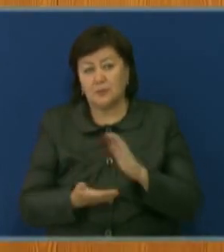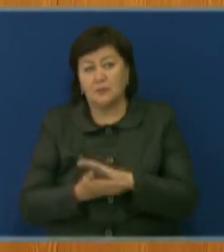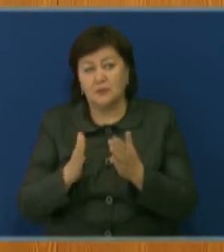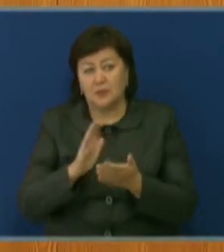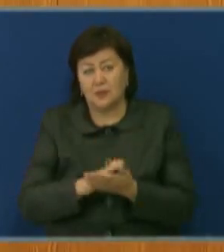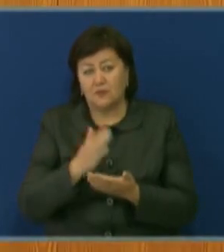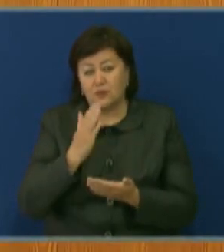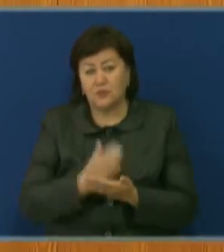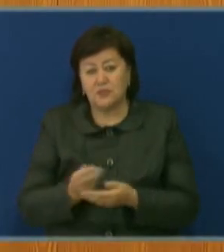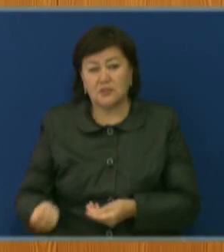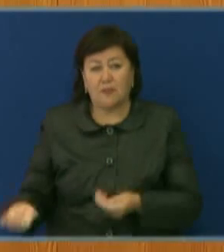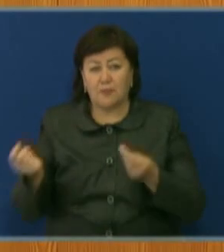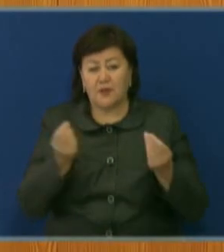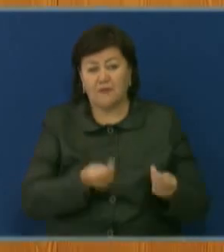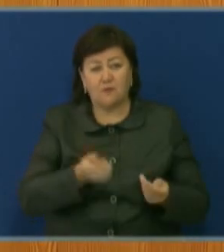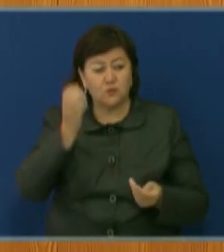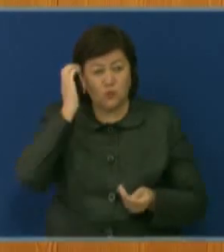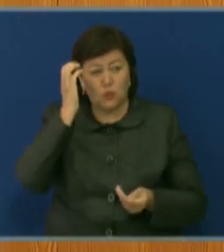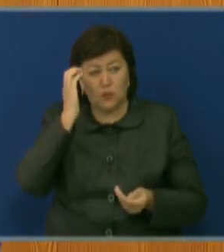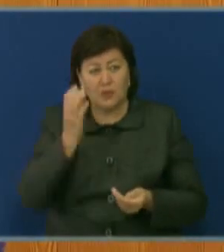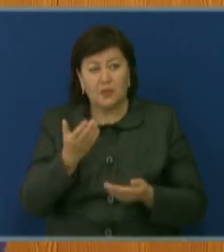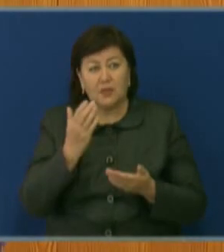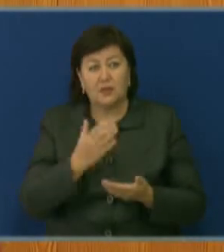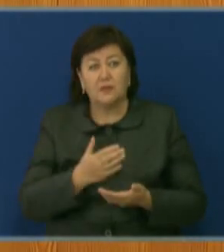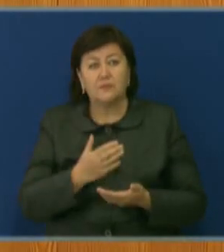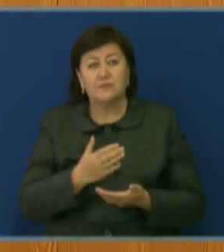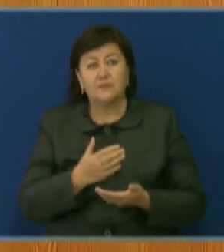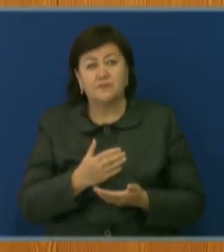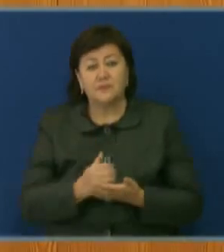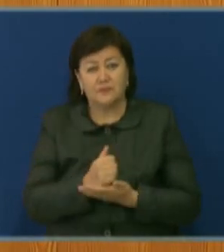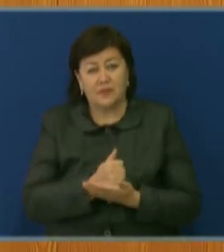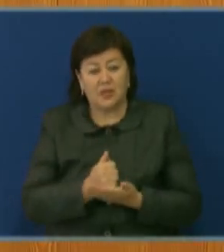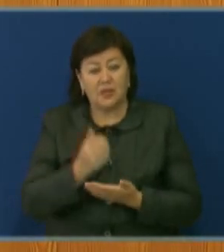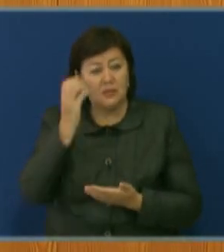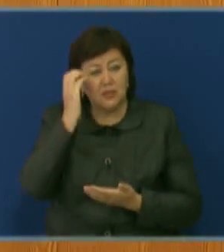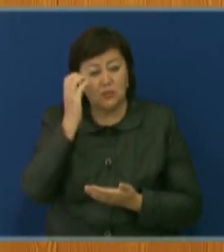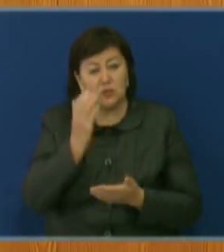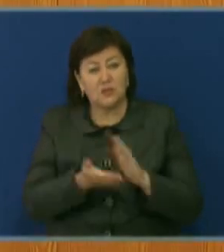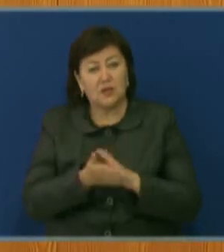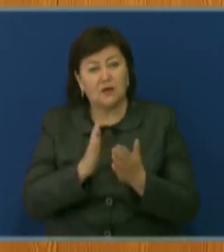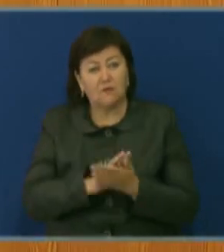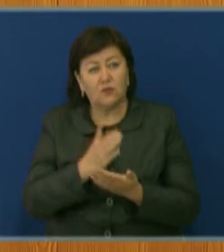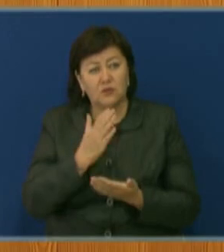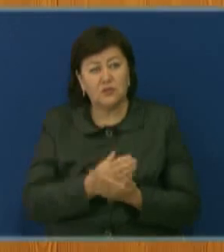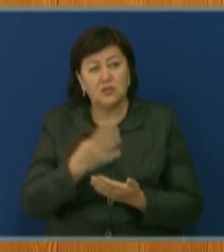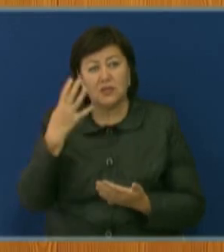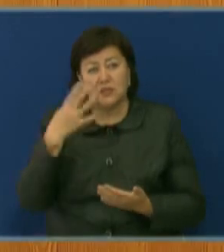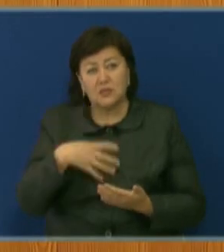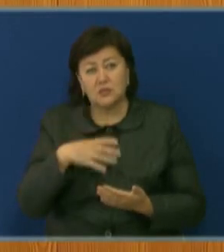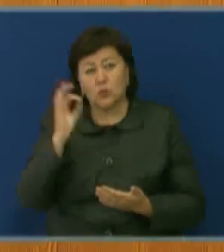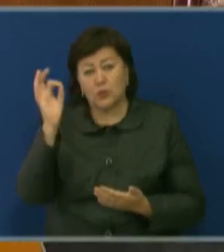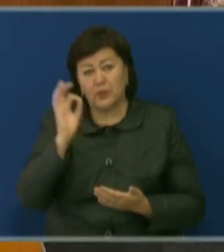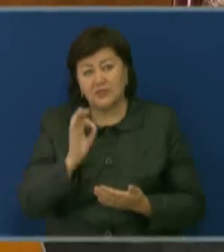угля. Несмотря на графики поставки, договоры у нас на хранение угля есть. И на сегодня мы уже выполнили 41% на